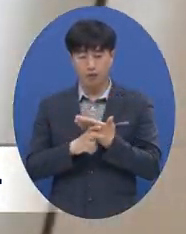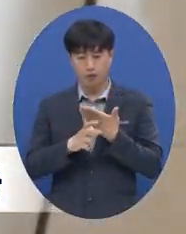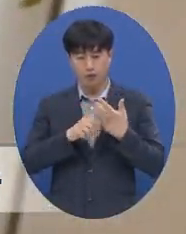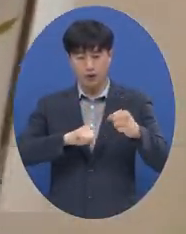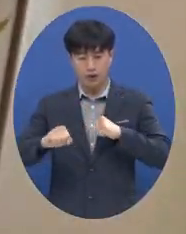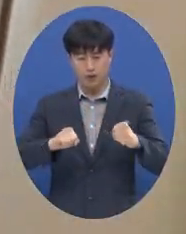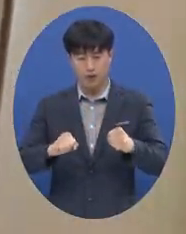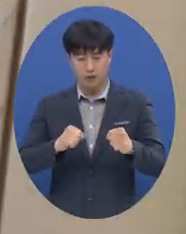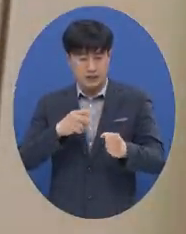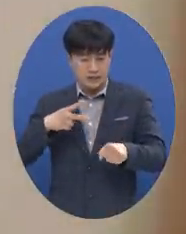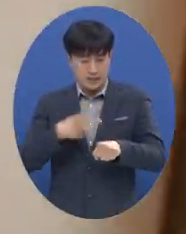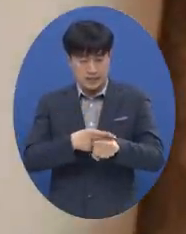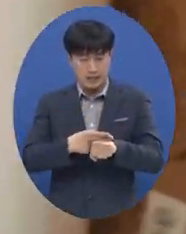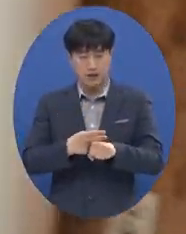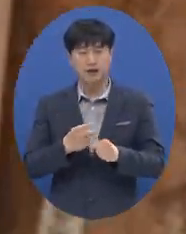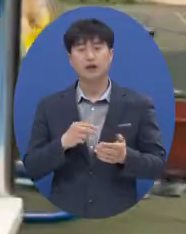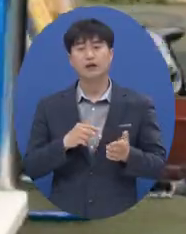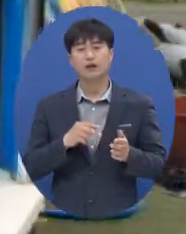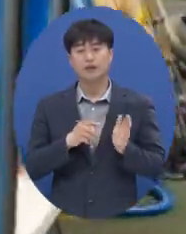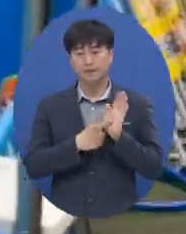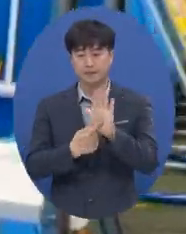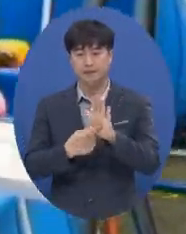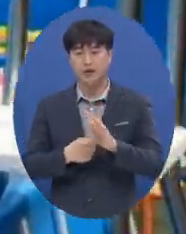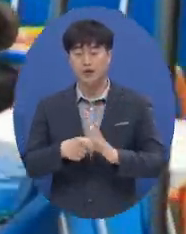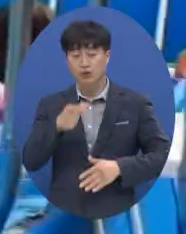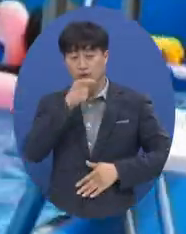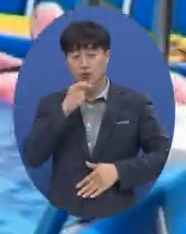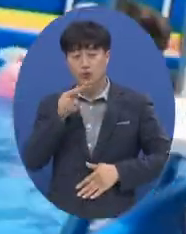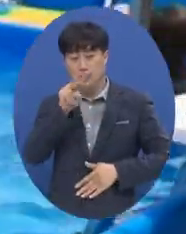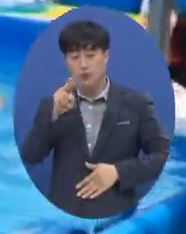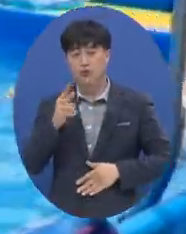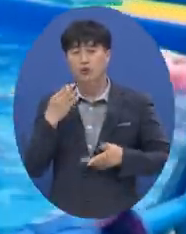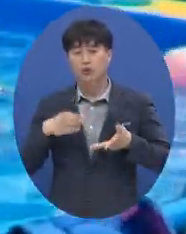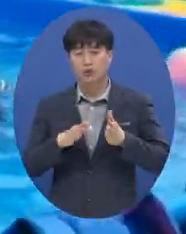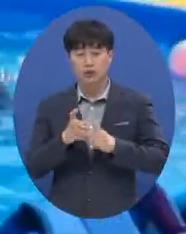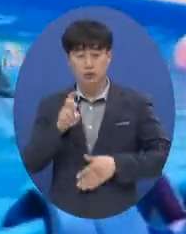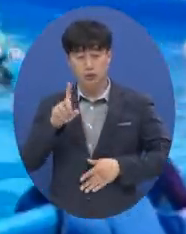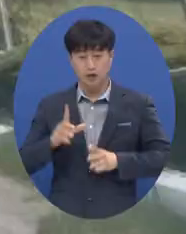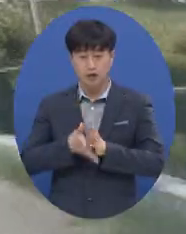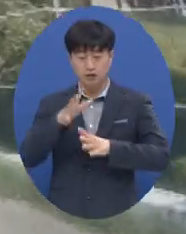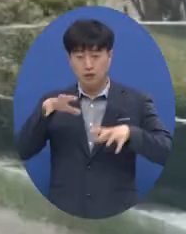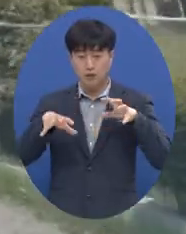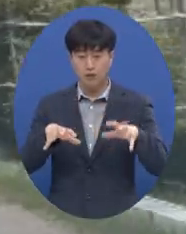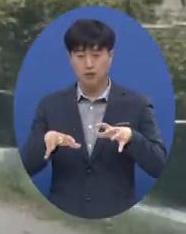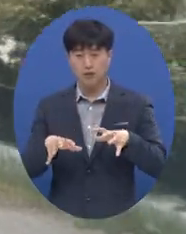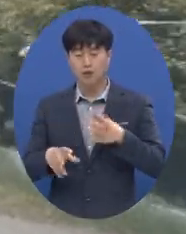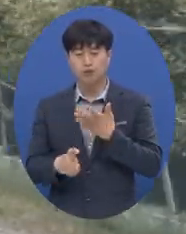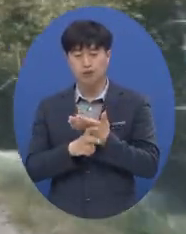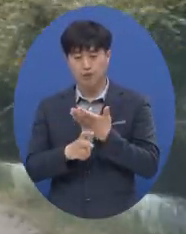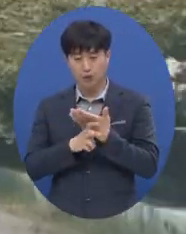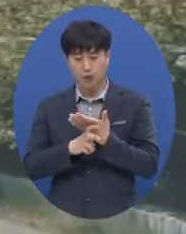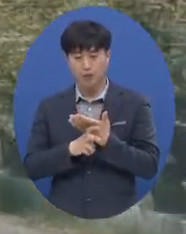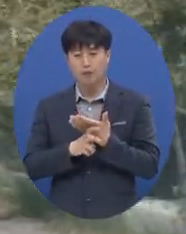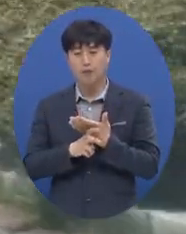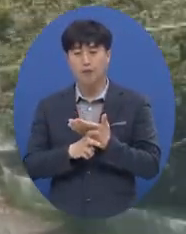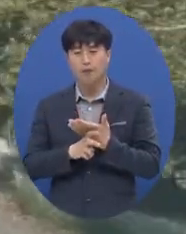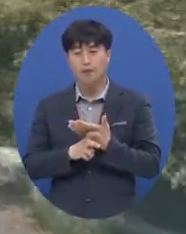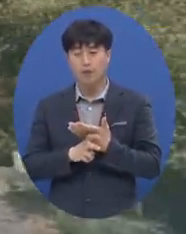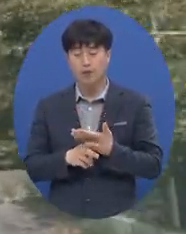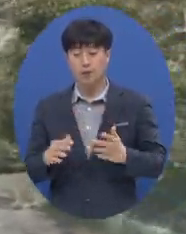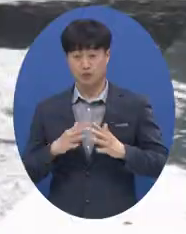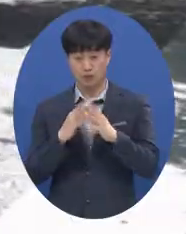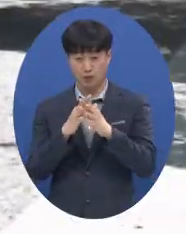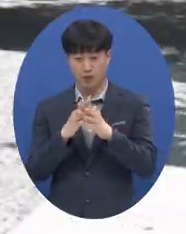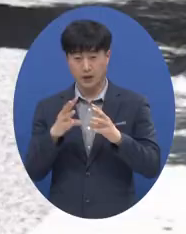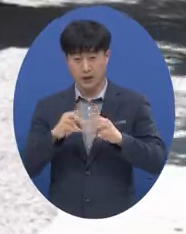불법 행위를 뿌리 뽑겠다고 밝혔습니다. 수원과 용인 등 경기 지역 21개 시군에서 벌어지는 무허가 건축과 불법 용도